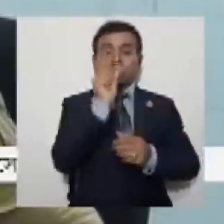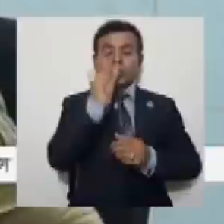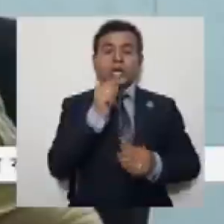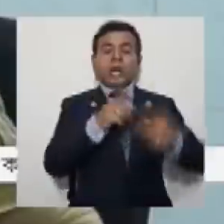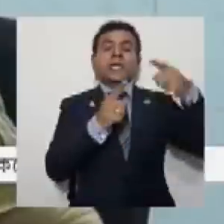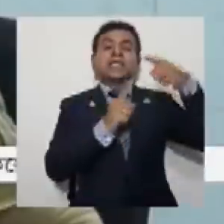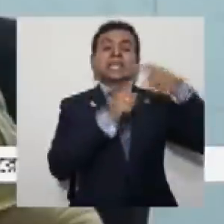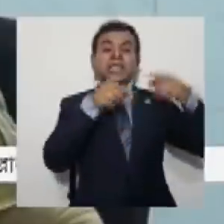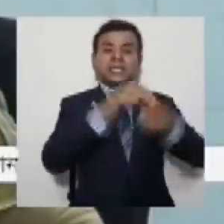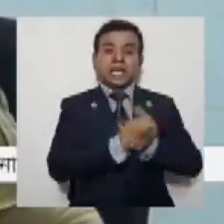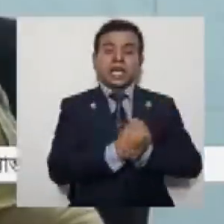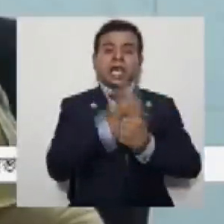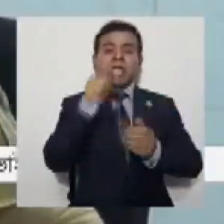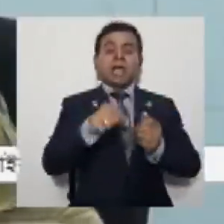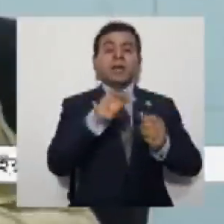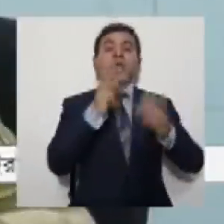আমাদের আক্রান্ত সংখ্যা পাওয়া গেছে